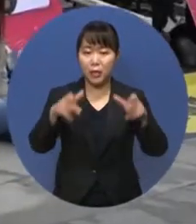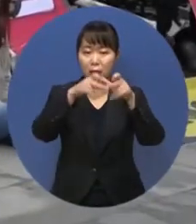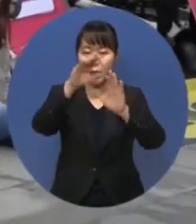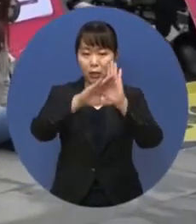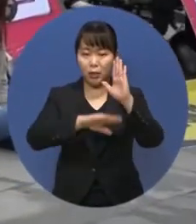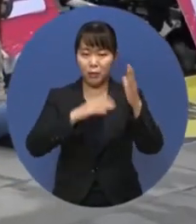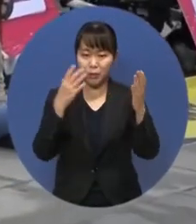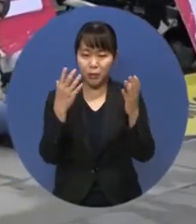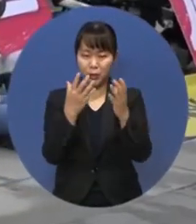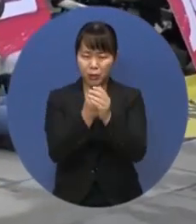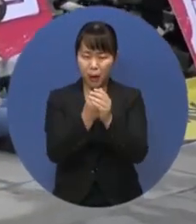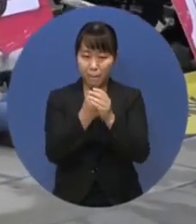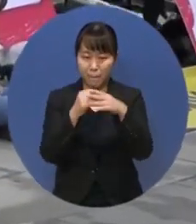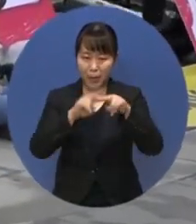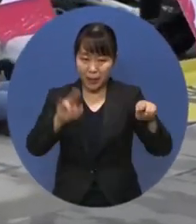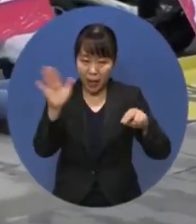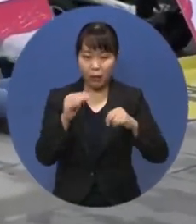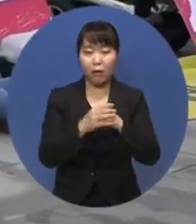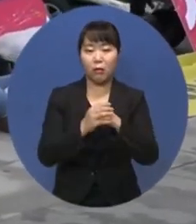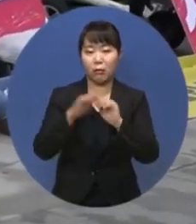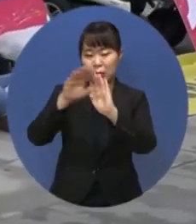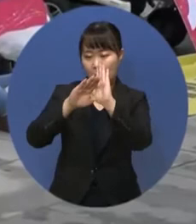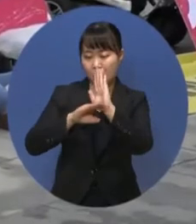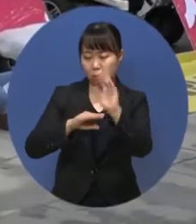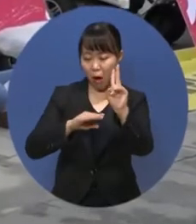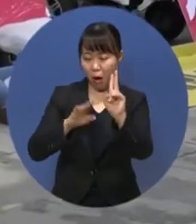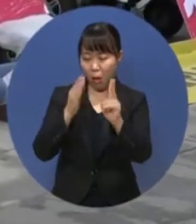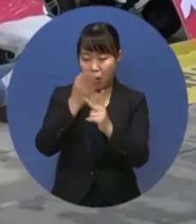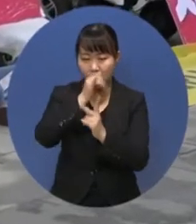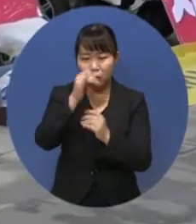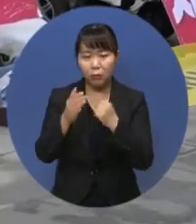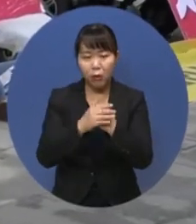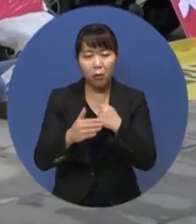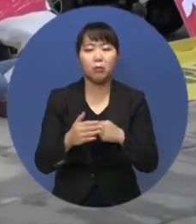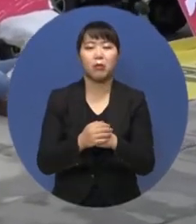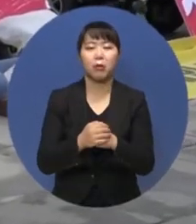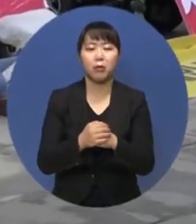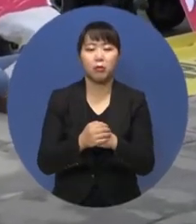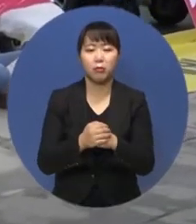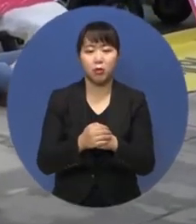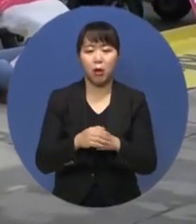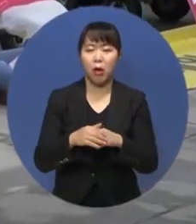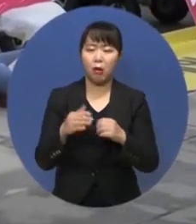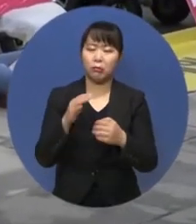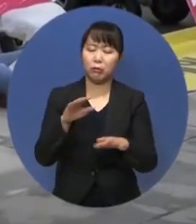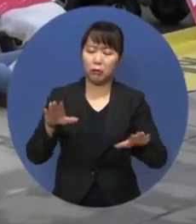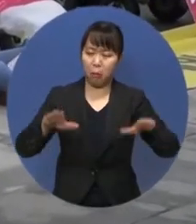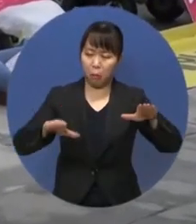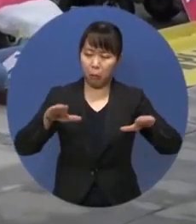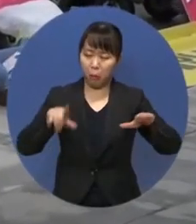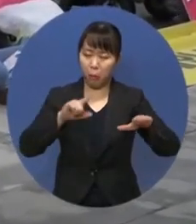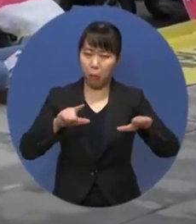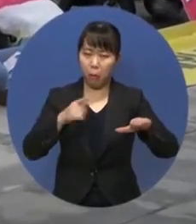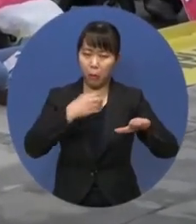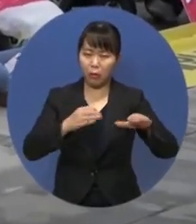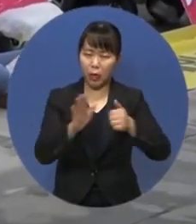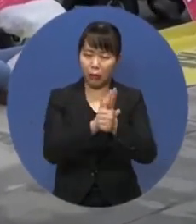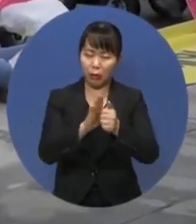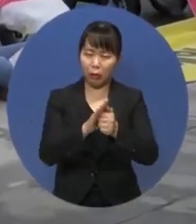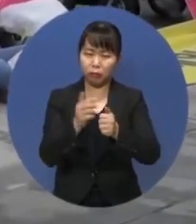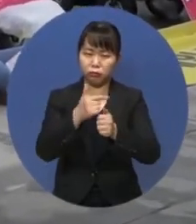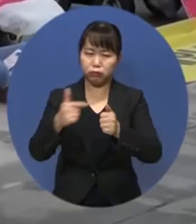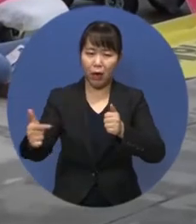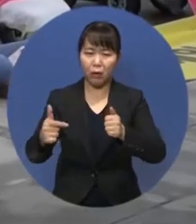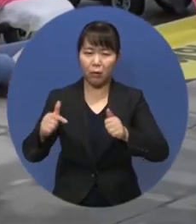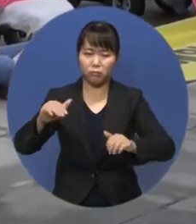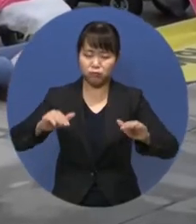완전 폐지가 아닌 2단계로 구분되면서 두 등급 사이의 복지 혜택 정도가 크게 벌어진 탓으로 풀이되고